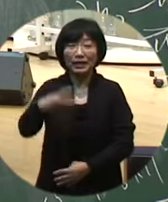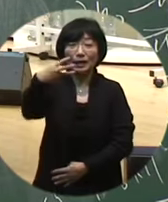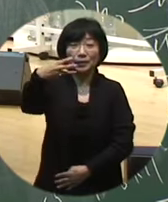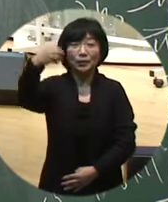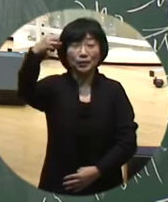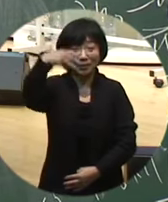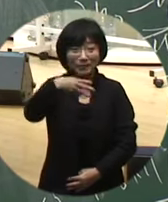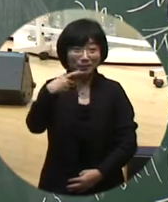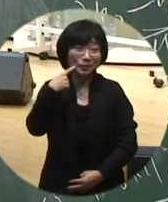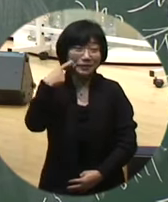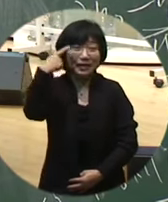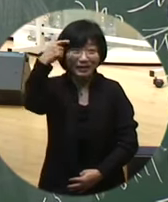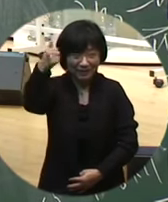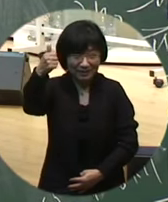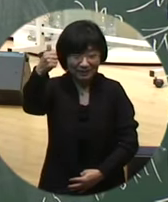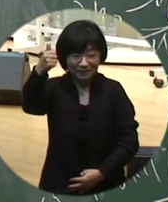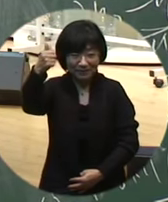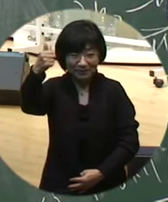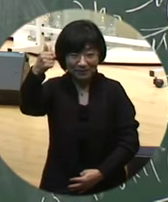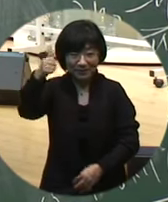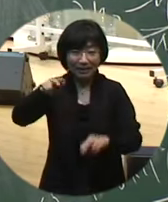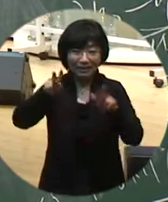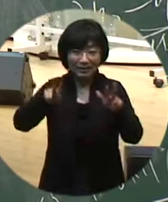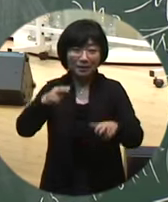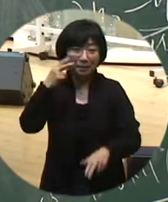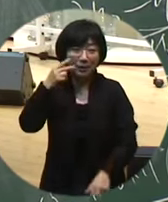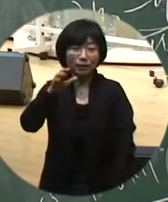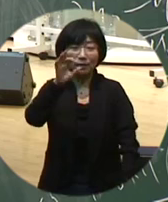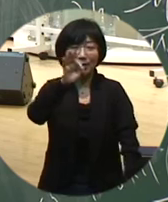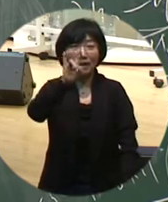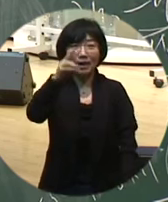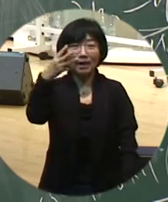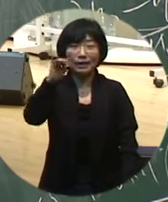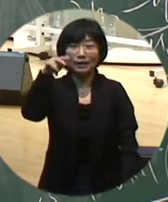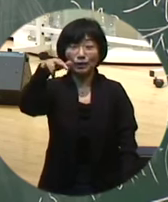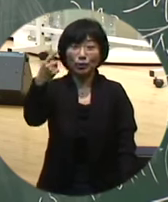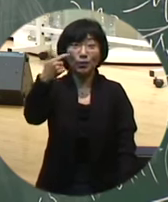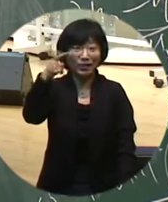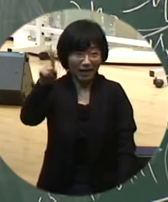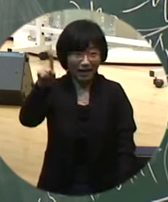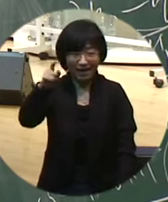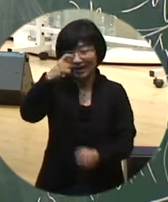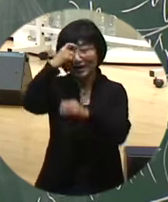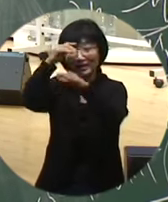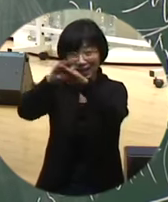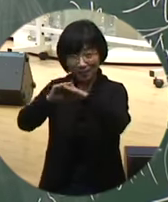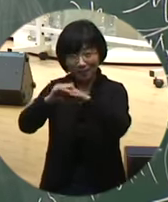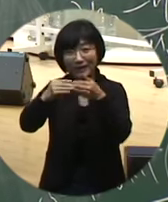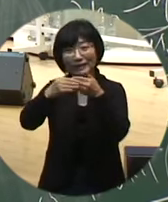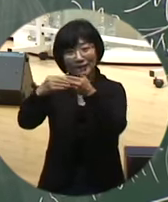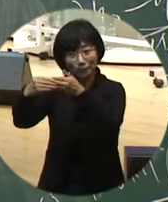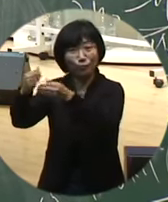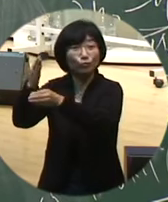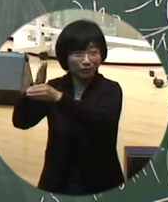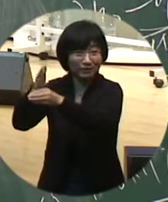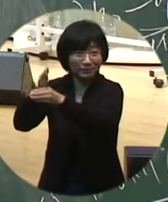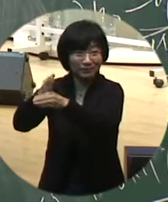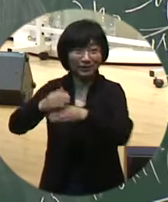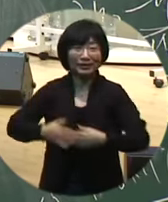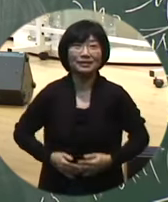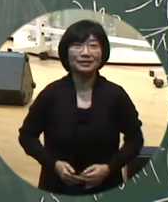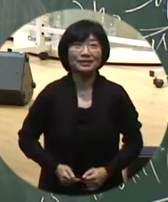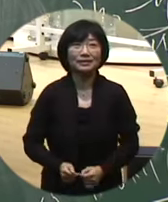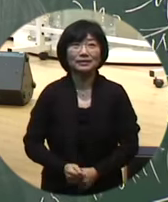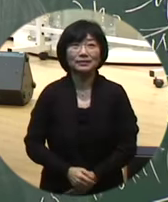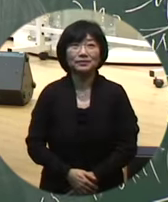지금 그 아리조나 세도나 집회 인도하고 계시고요. Right now, Reverend Yu is leading the